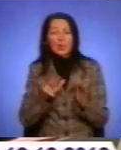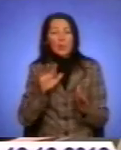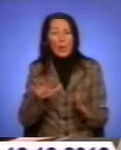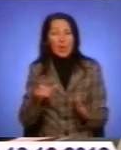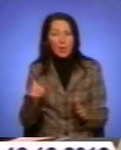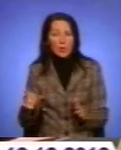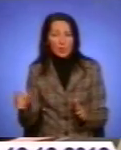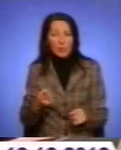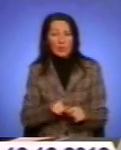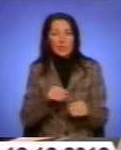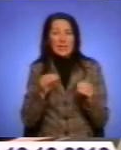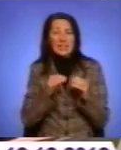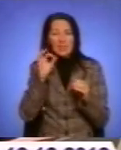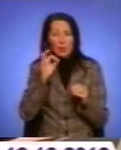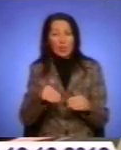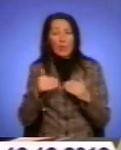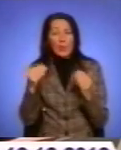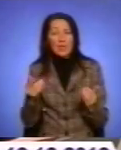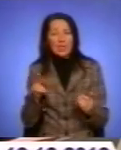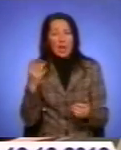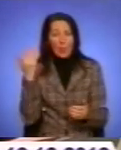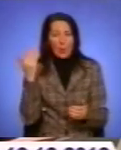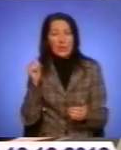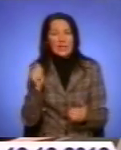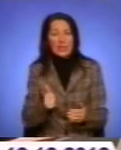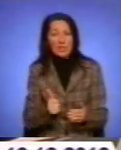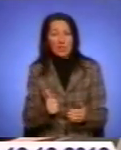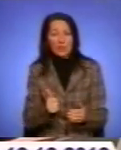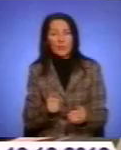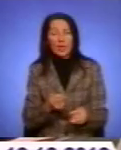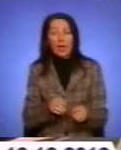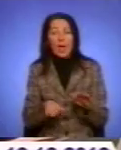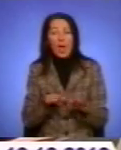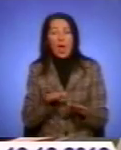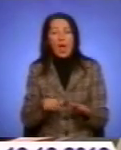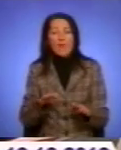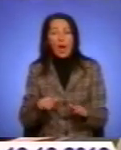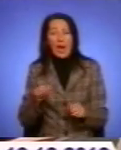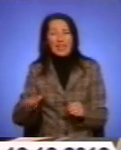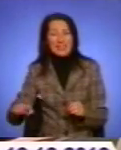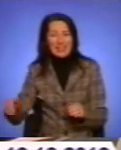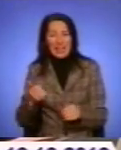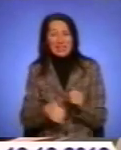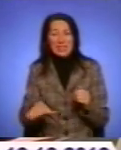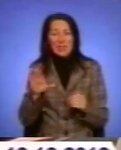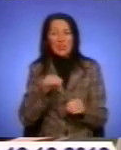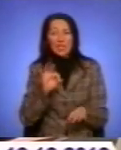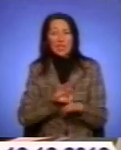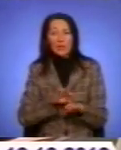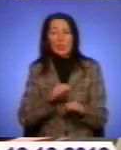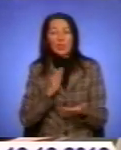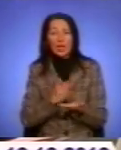Це на 10% більше, ніж попередній тиждень. Питома вага дітей серед усіх захворілих